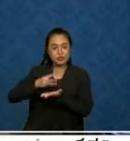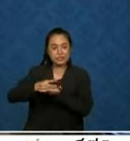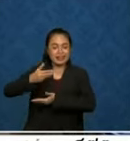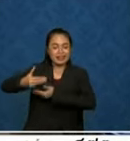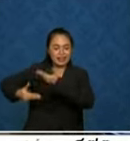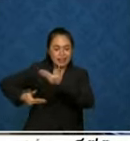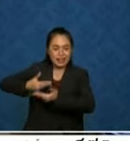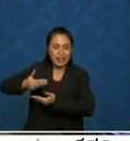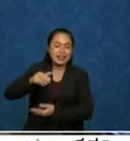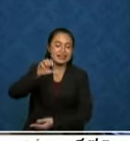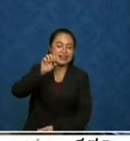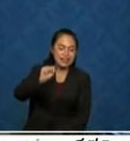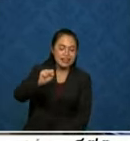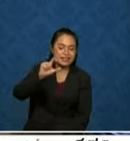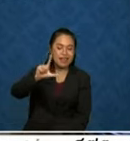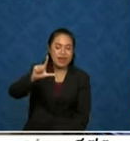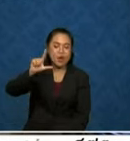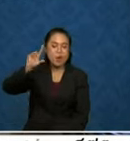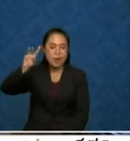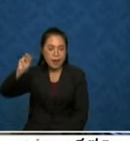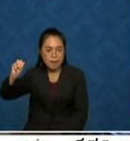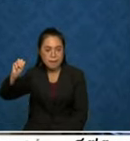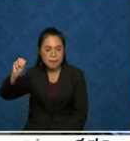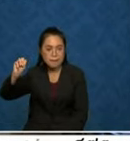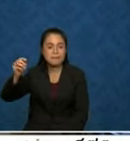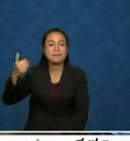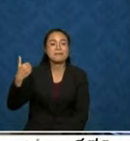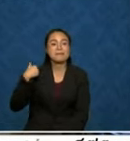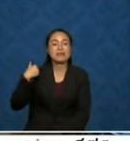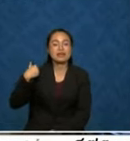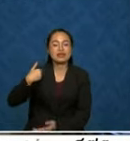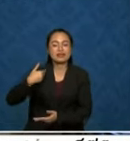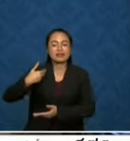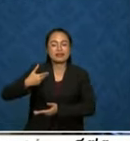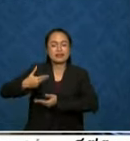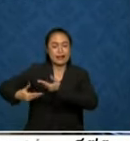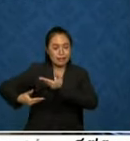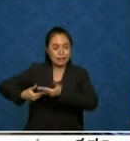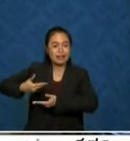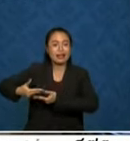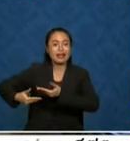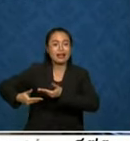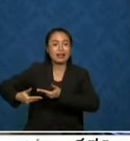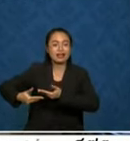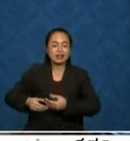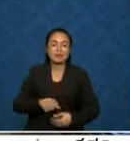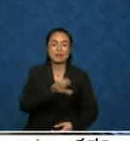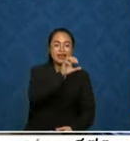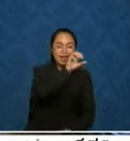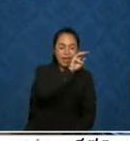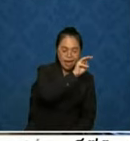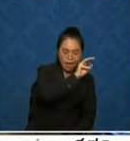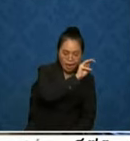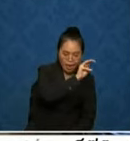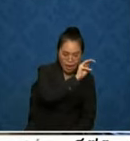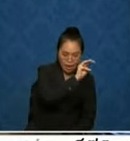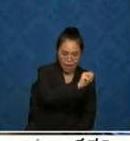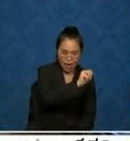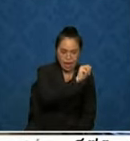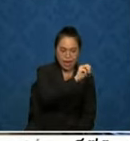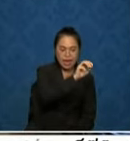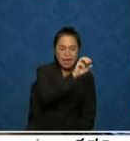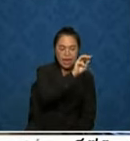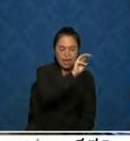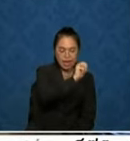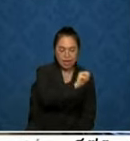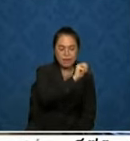SLM หรือ Single Level Marketing การตลาดแบบชั้นเดียวครับและก็มี MLM Multi